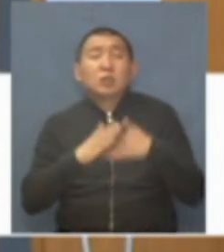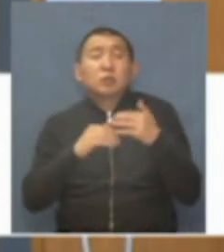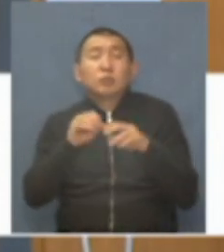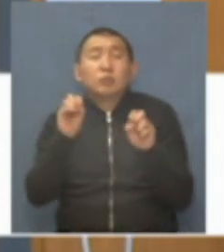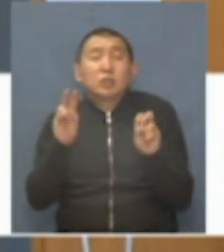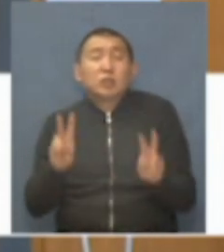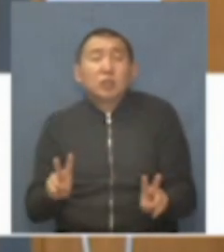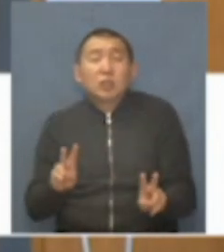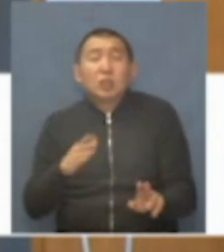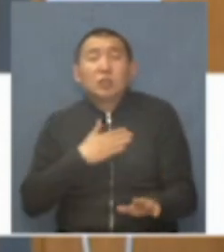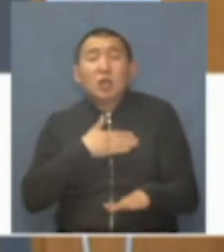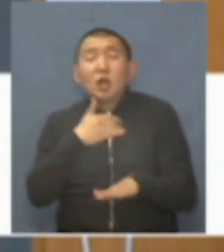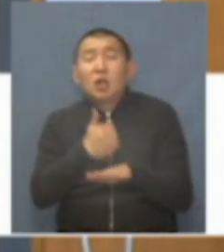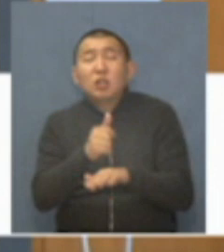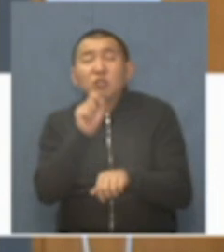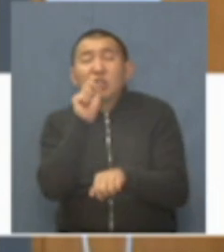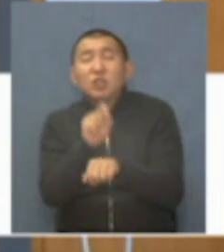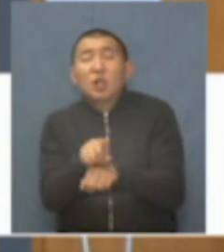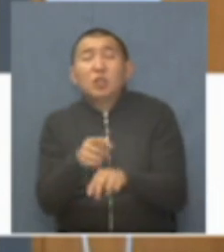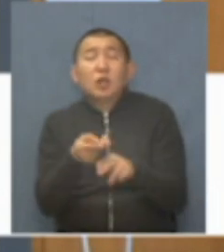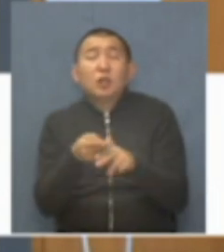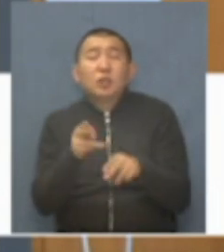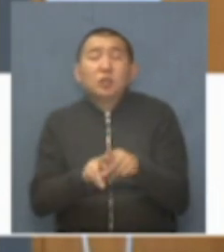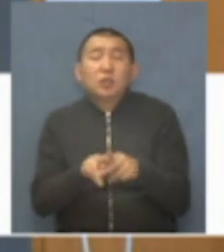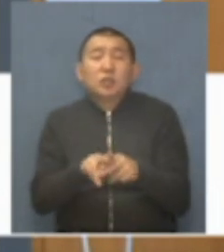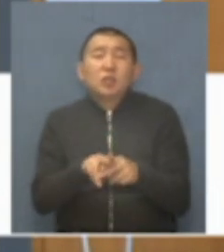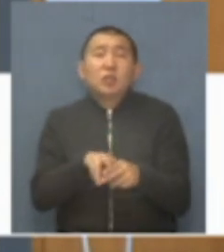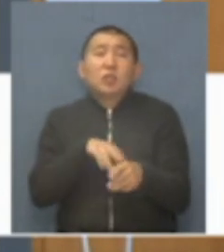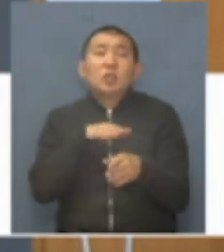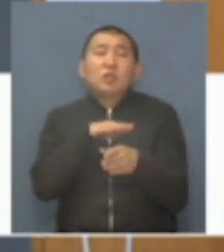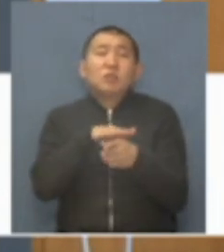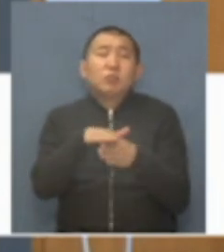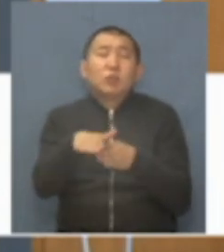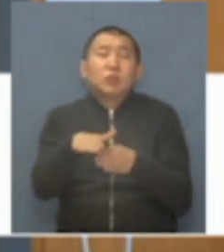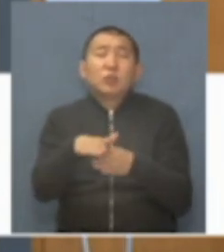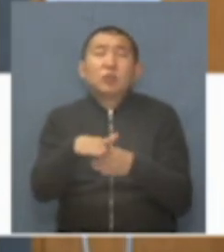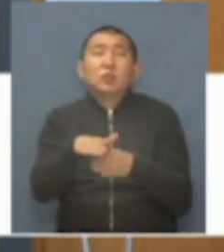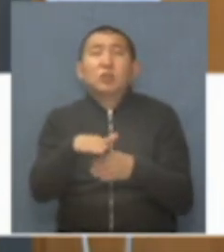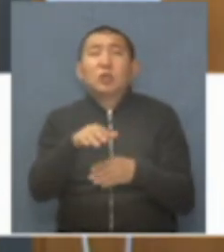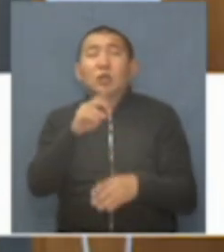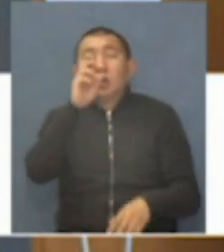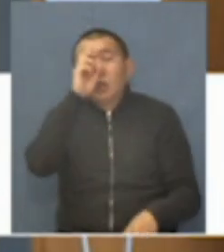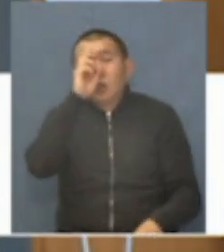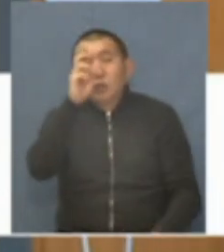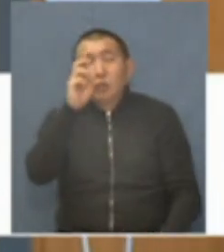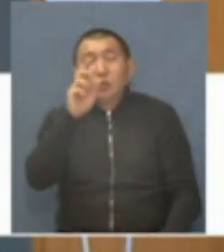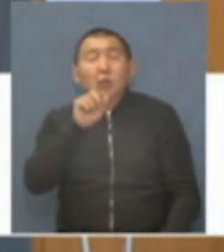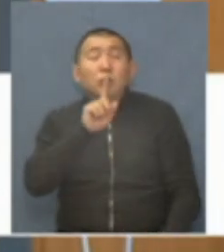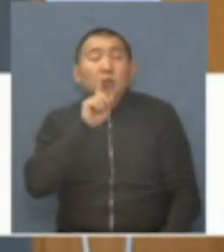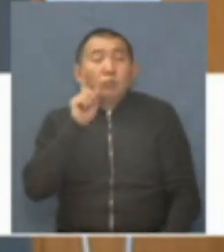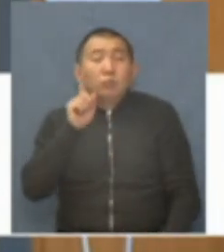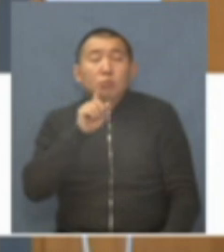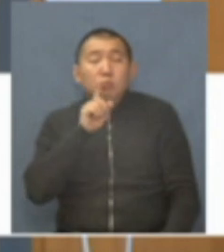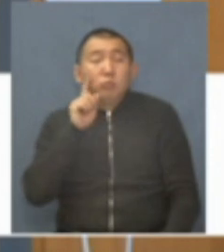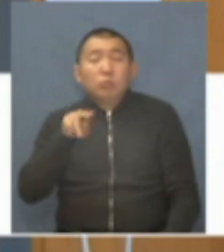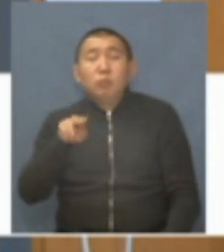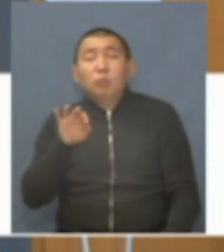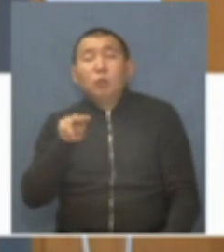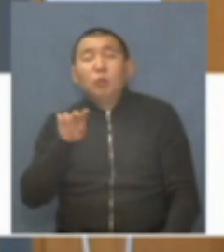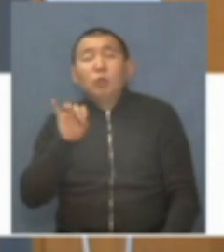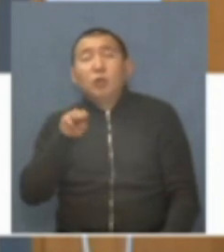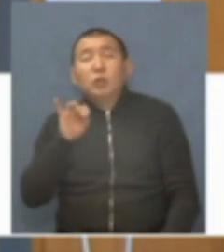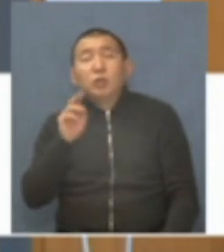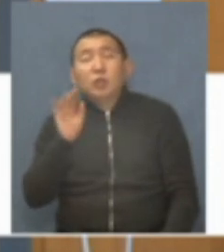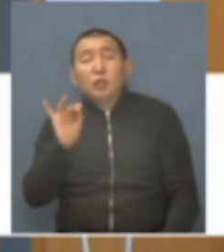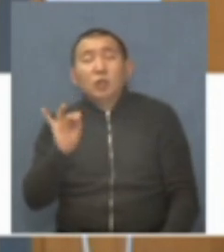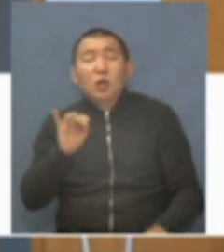Наша основная задача – это реализация государственной молодежной политики. Помимо этого мы реализуем разные проекты,